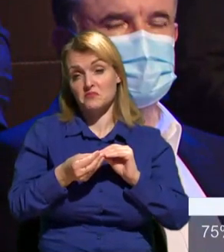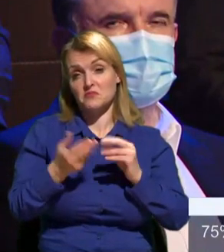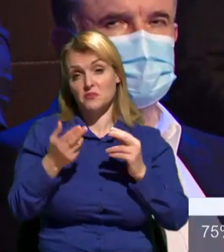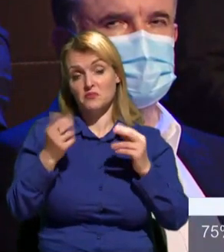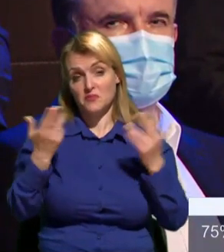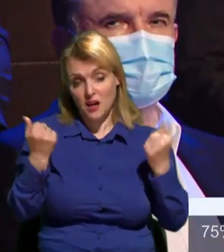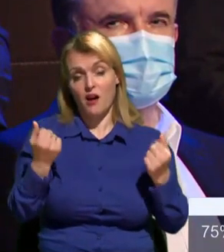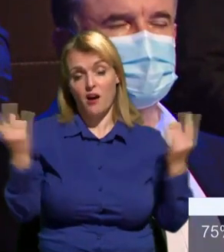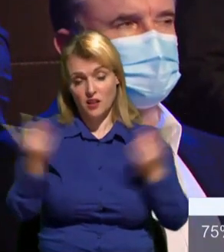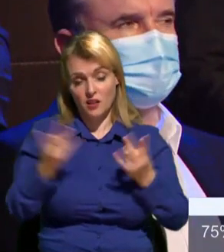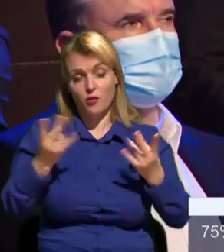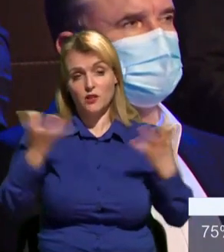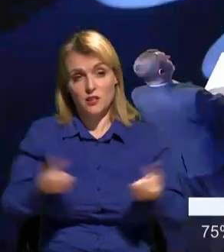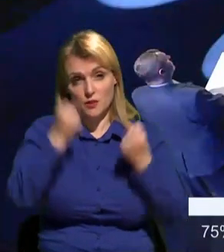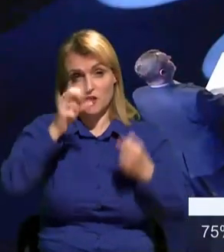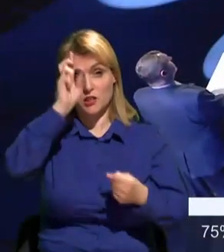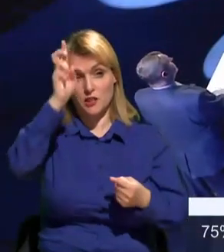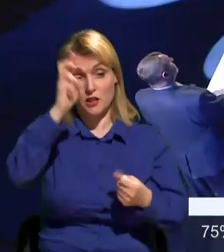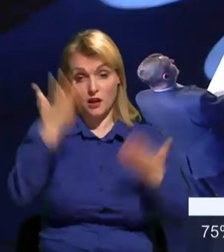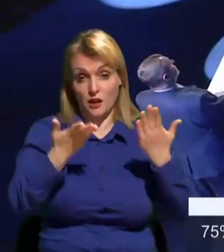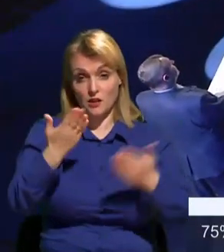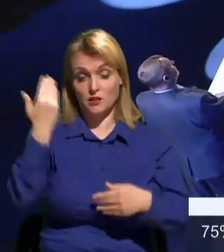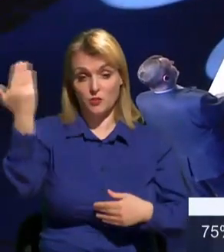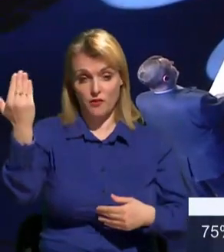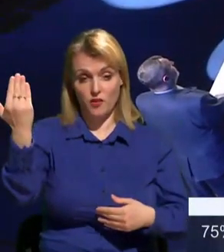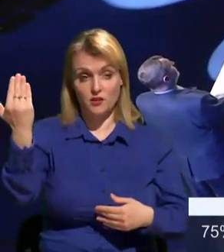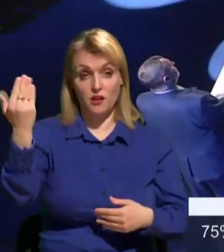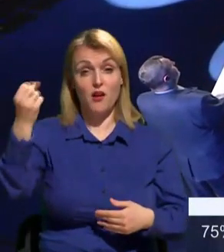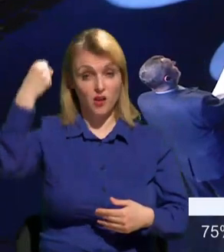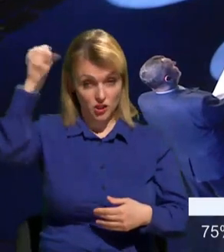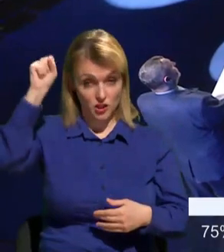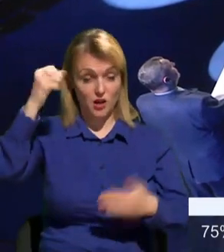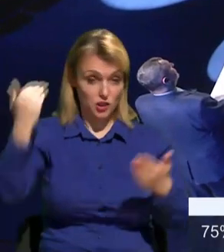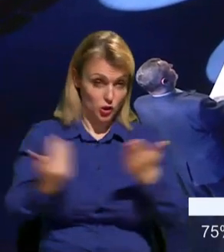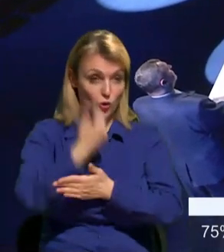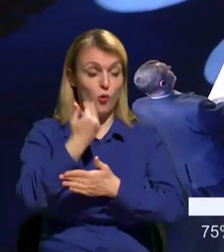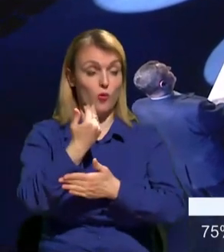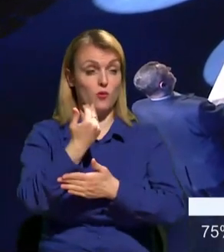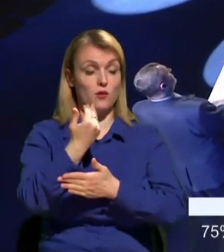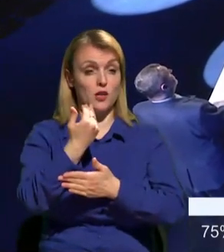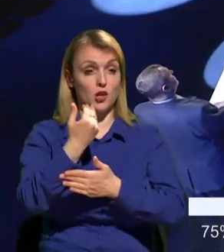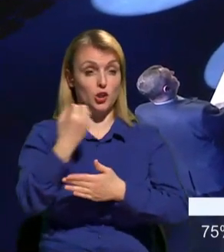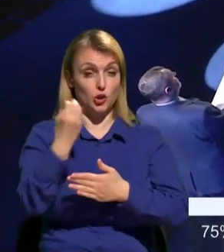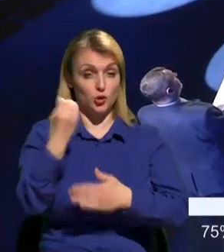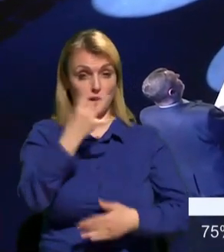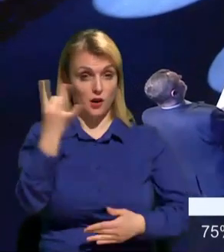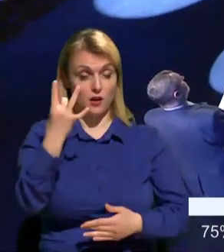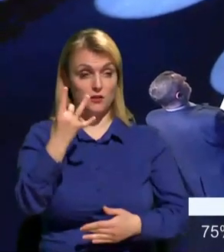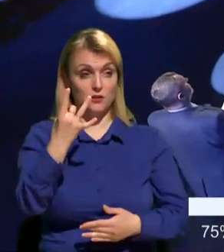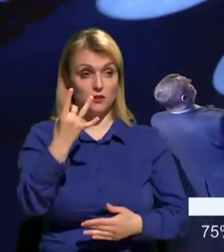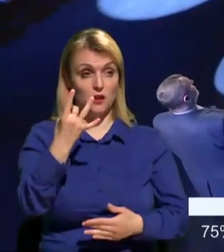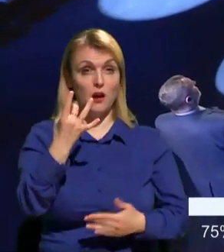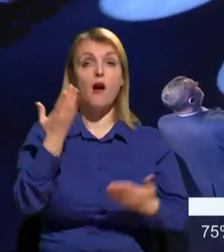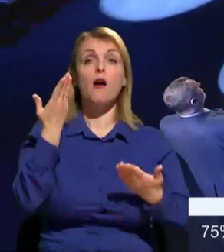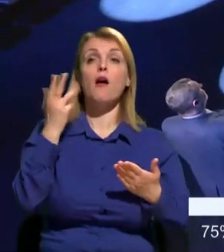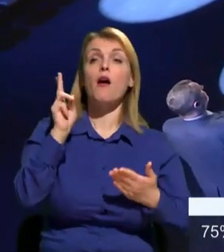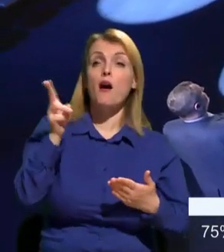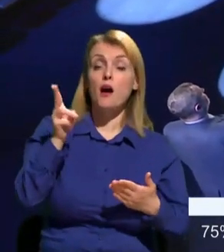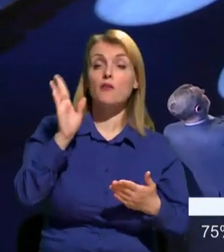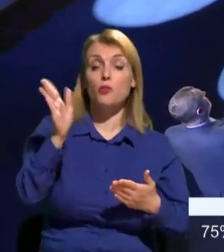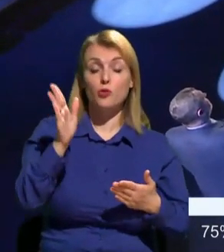statului. Dacă dumneavoastră câștigați un mandat, încă unul, și cum o să lucrați